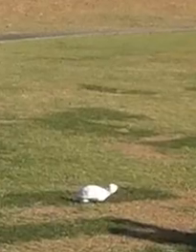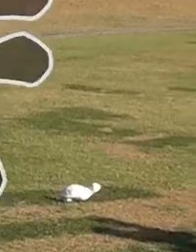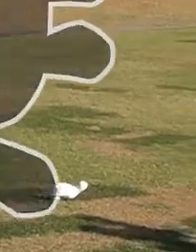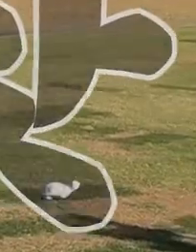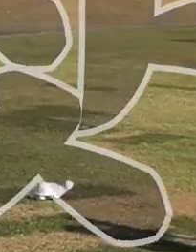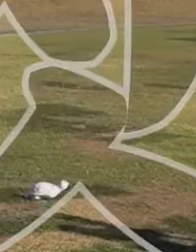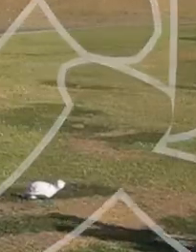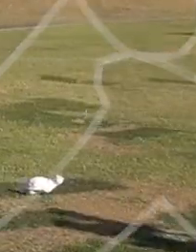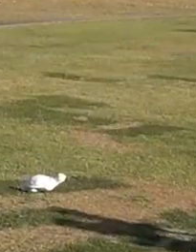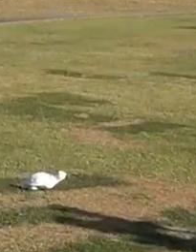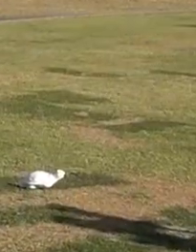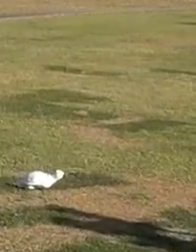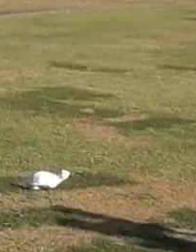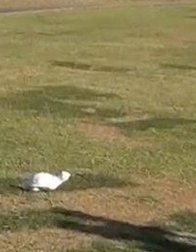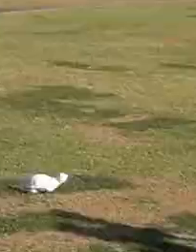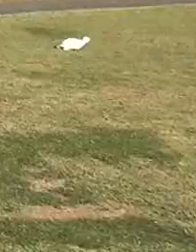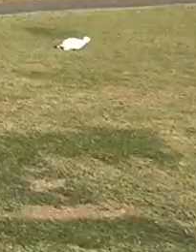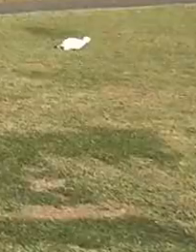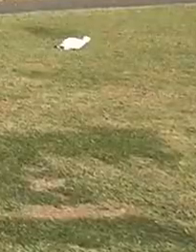자. 그샤.